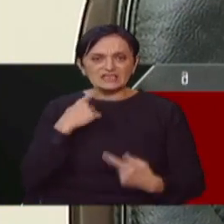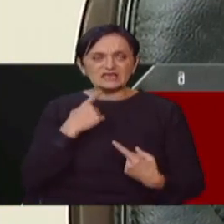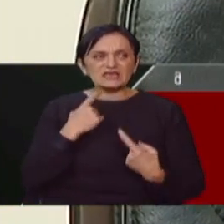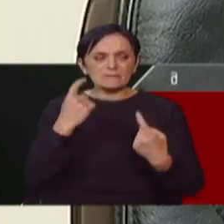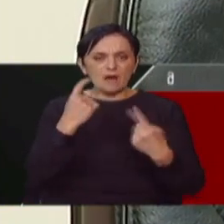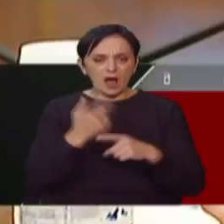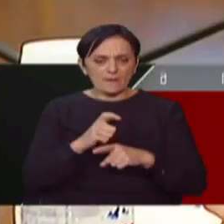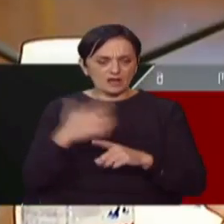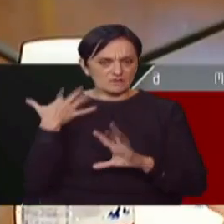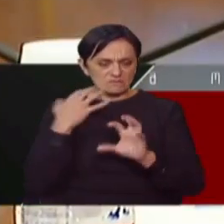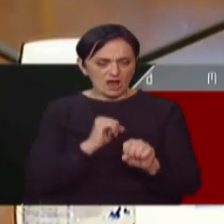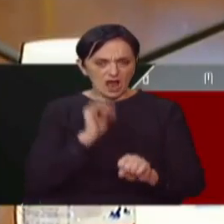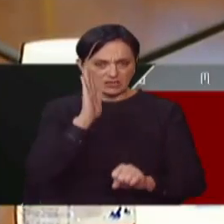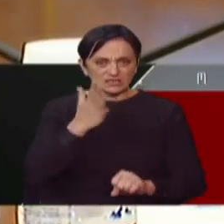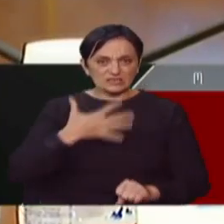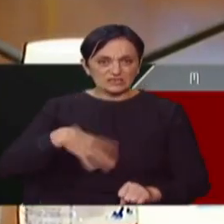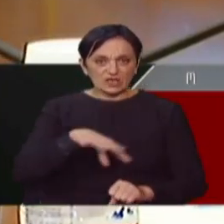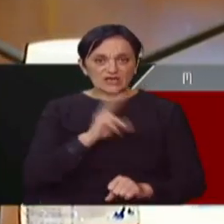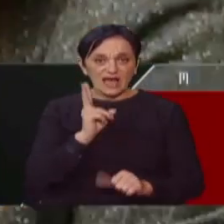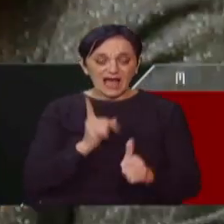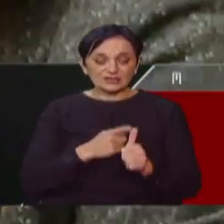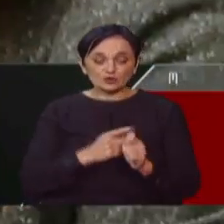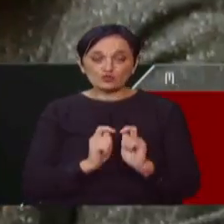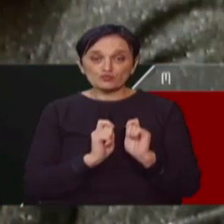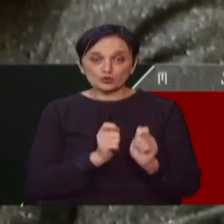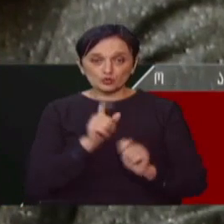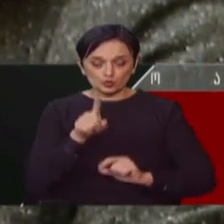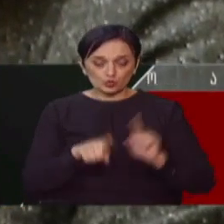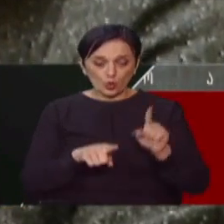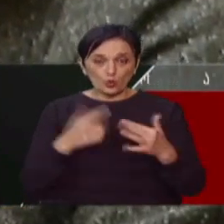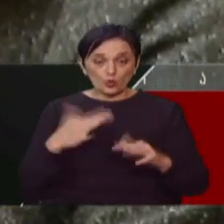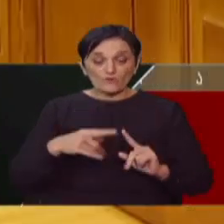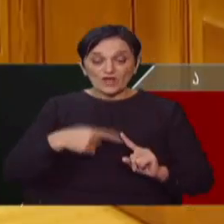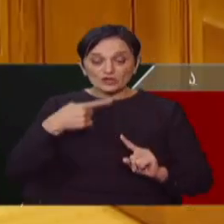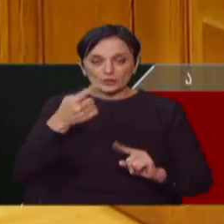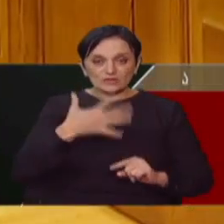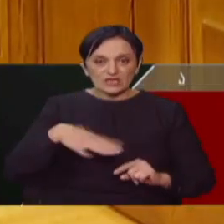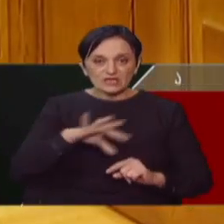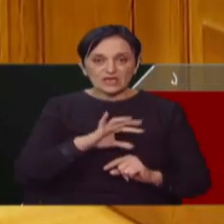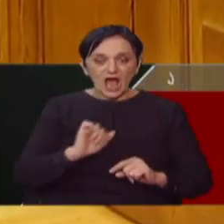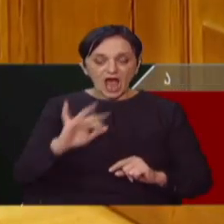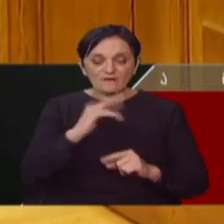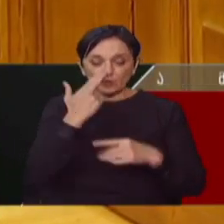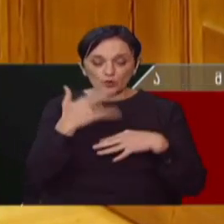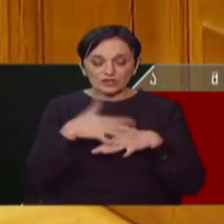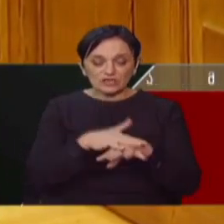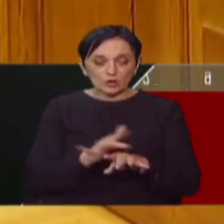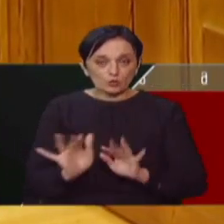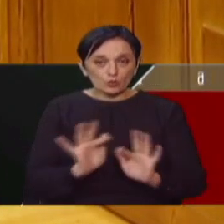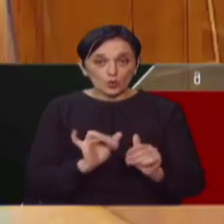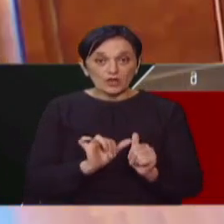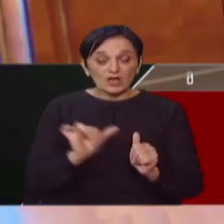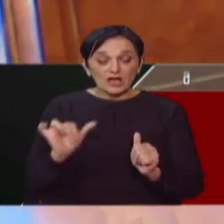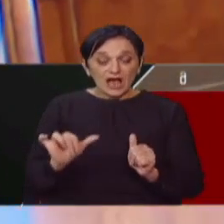ხმამაღალი მხარდამჭერი იქნება საქართველოსთვის კანდიდატის სტატუსის მინიჭებისას, ზოგადად უკვე შემდგომ ქვეყნის ევროინტეგრაციის პროცესის.